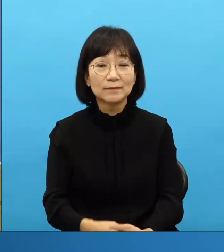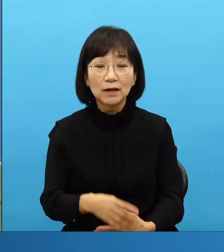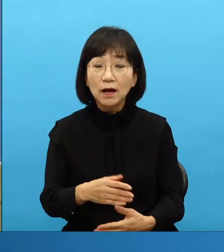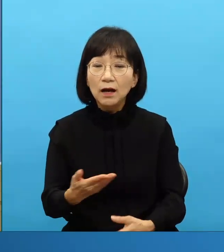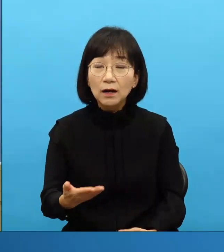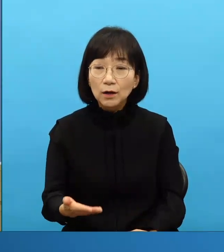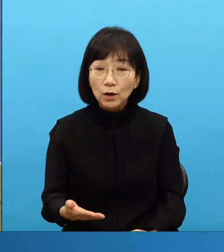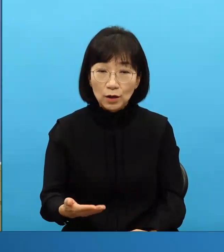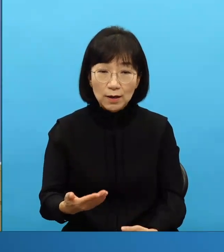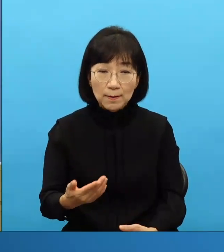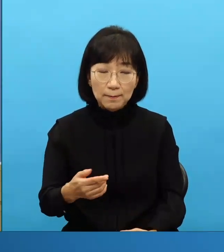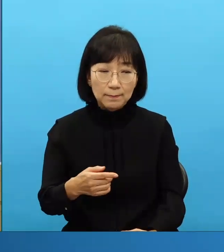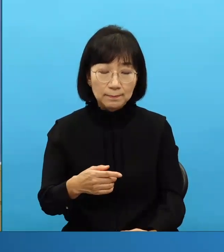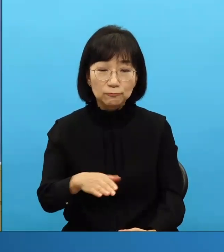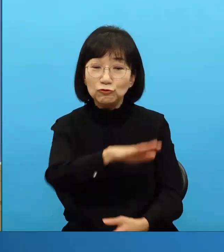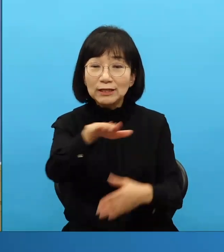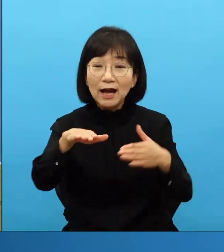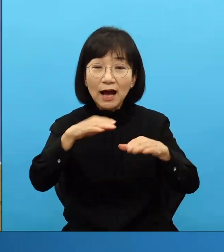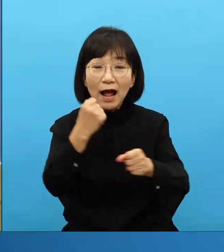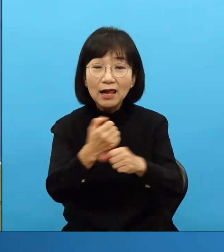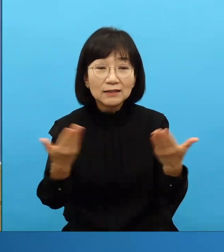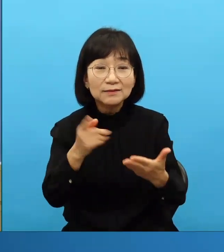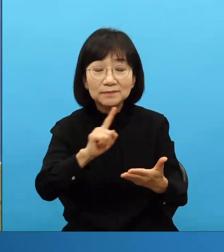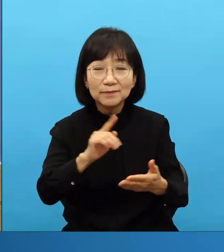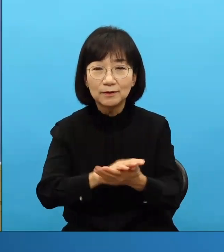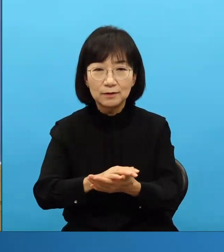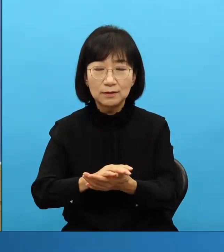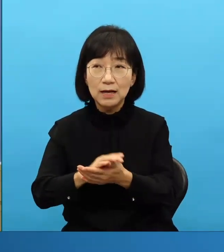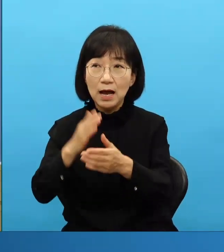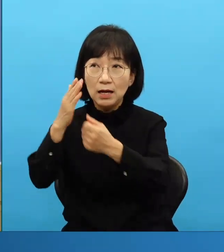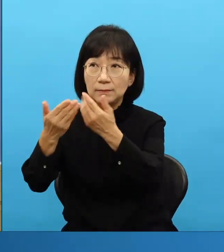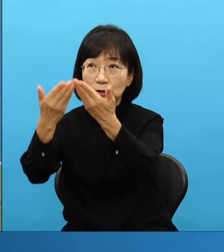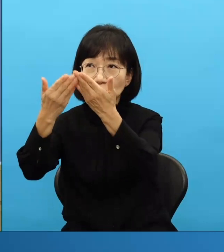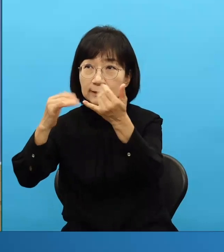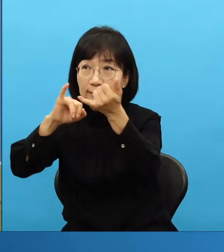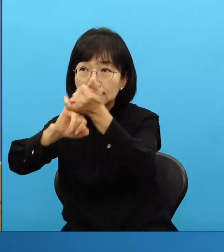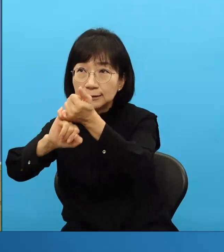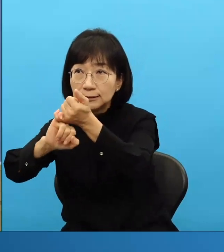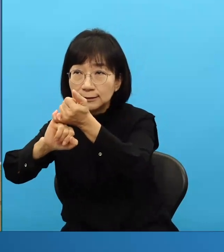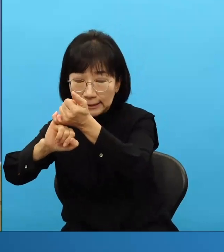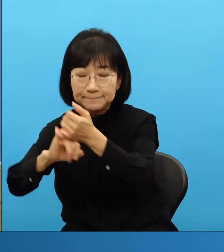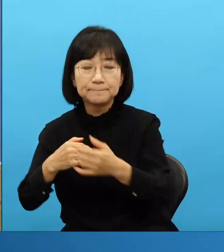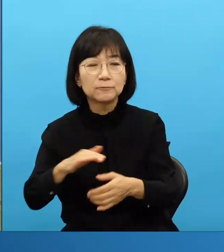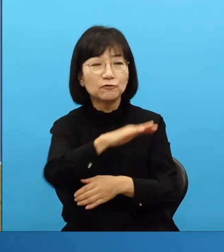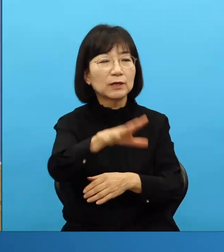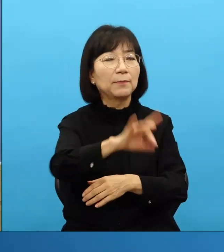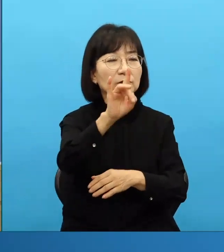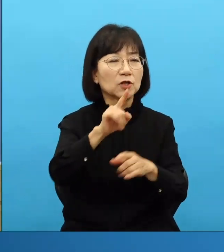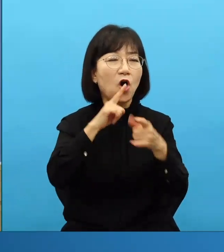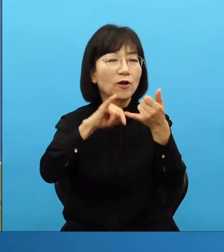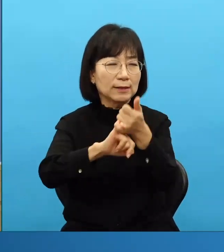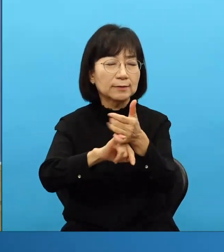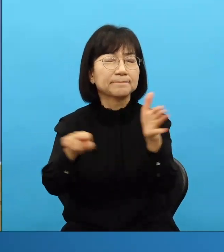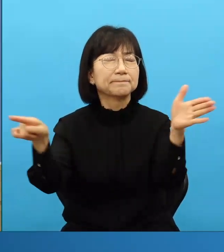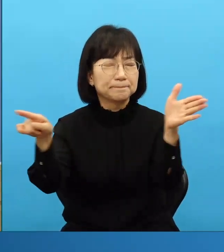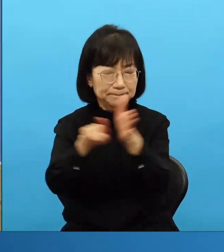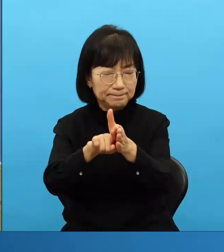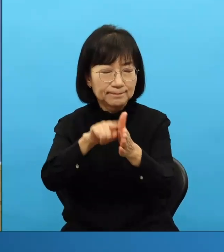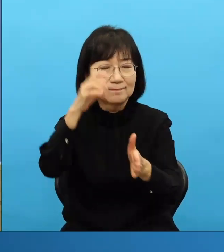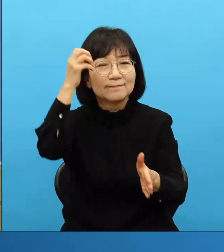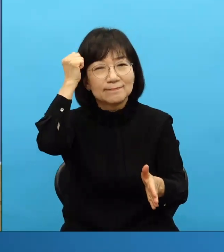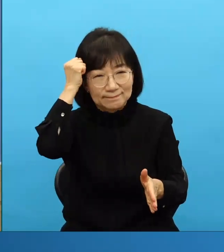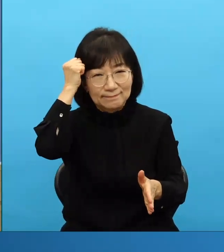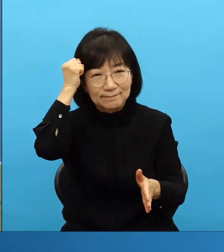말씀을 먼저 믿으셔야 돼요. First of all, you have to believe in this 이 promise. 약속의 말씀을 언약으로 붙잡으셔야 돼요. You have to hold on to this promise as your covenant.